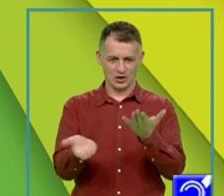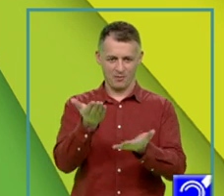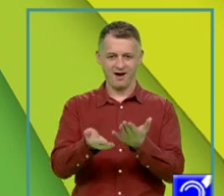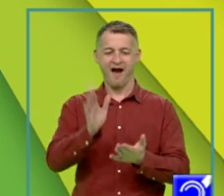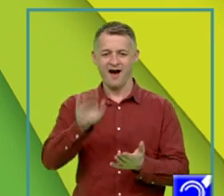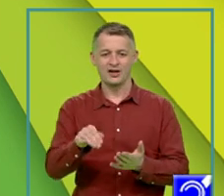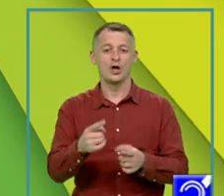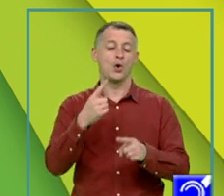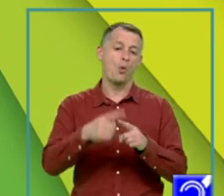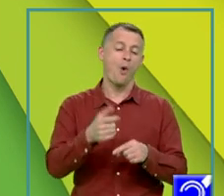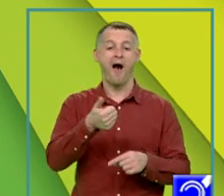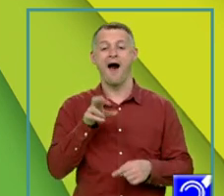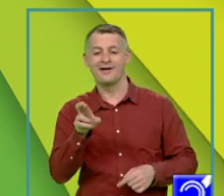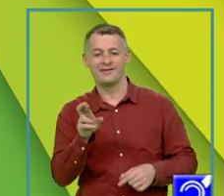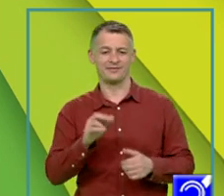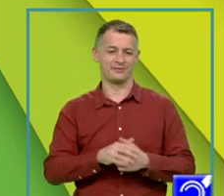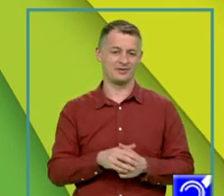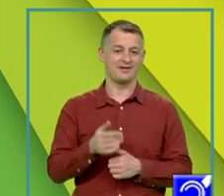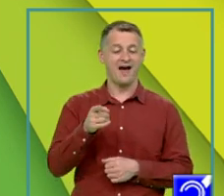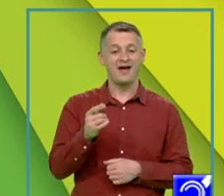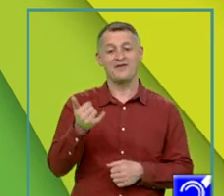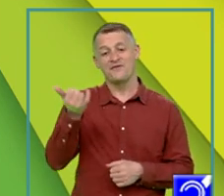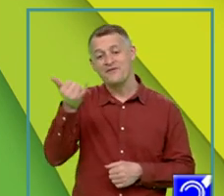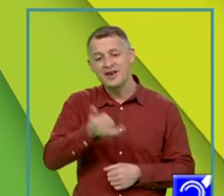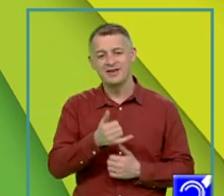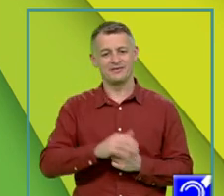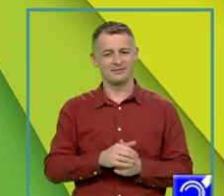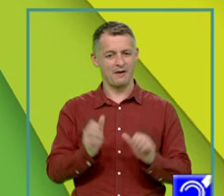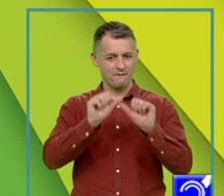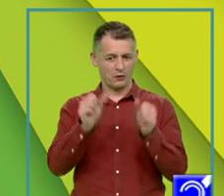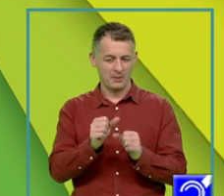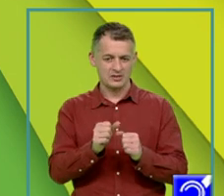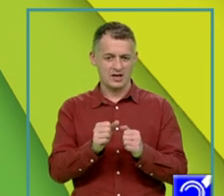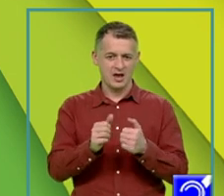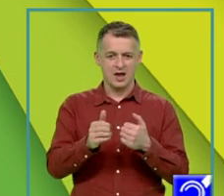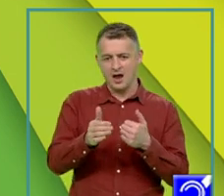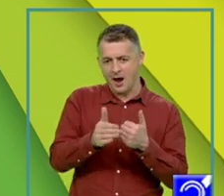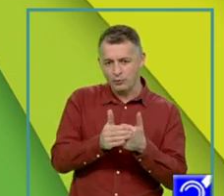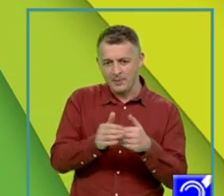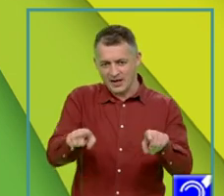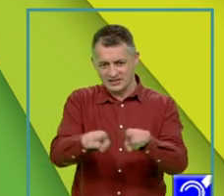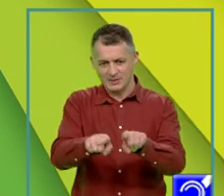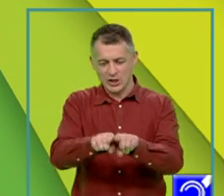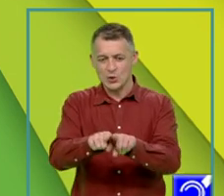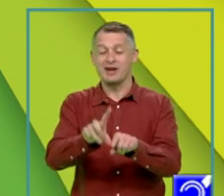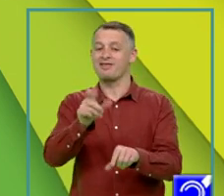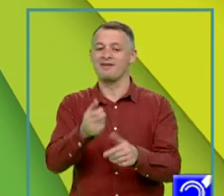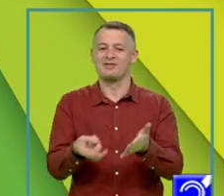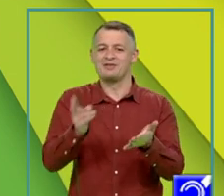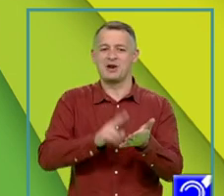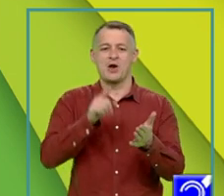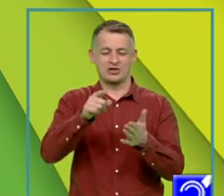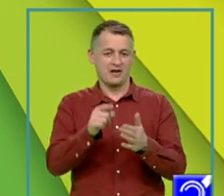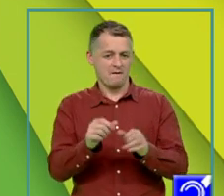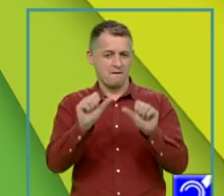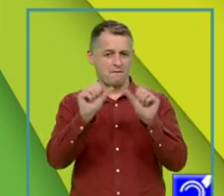are cu ar el Marcel ar veni vedeți că forma este asemănătoare dar din nou aici avem